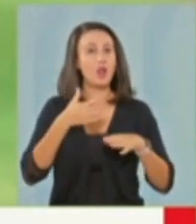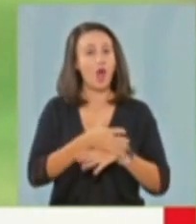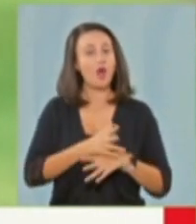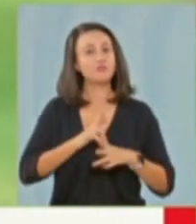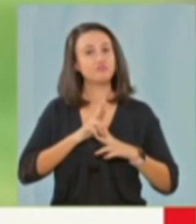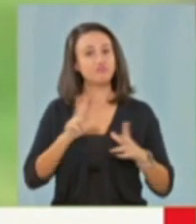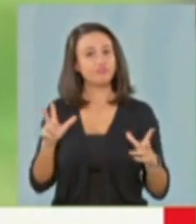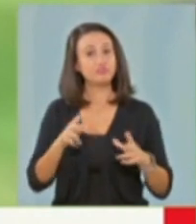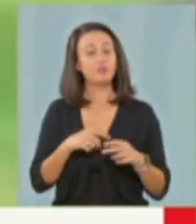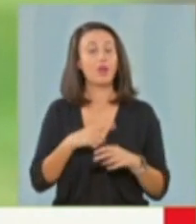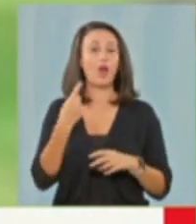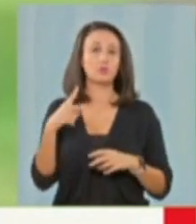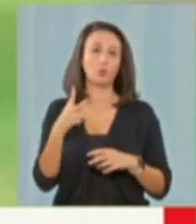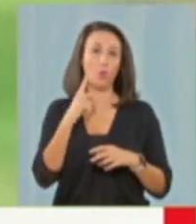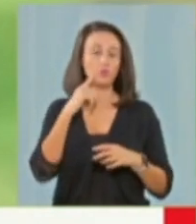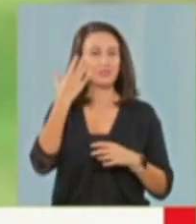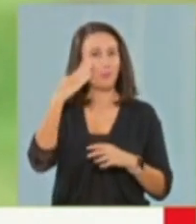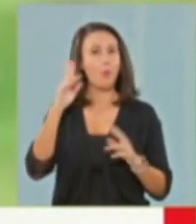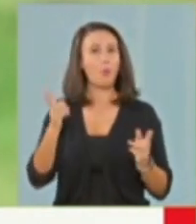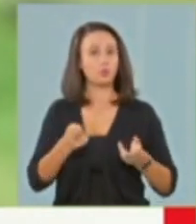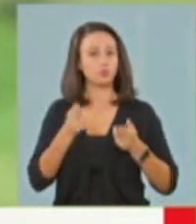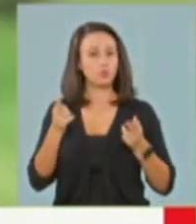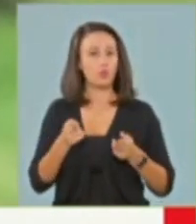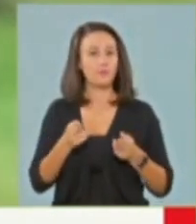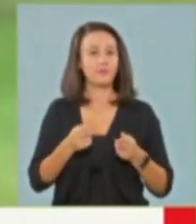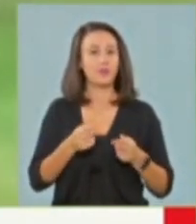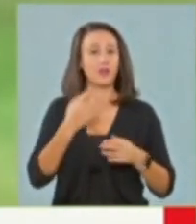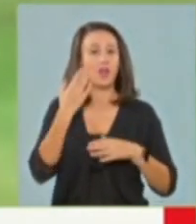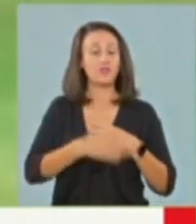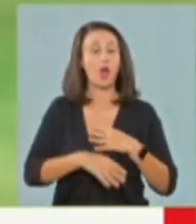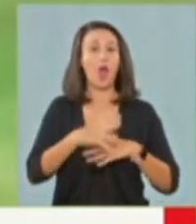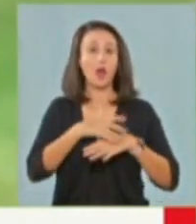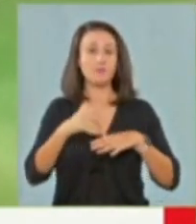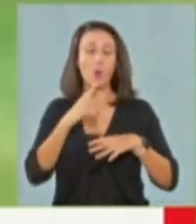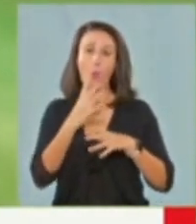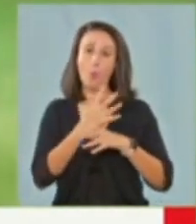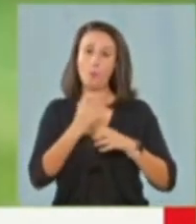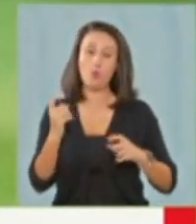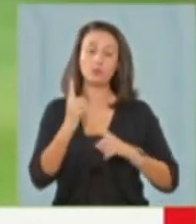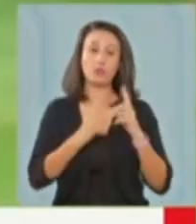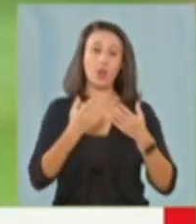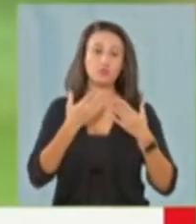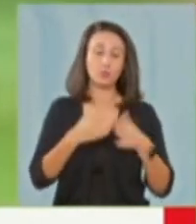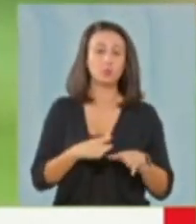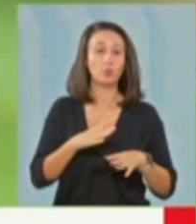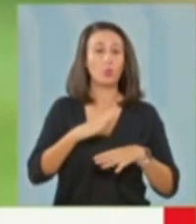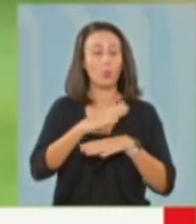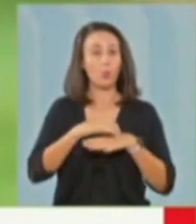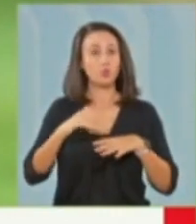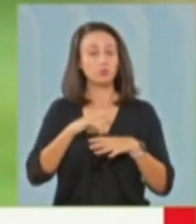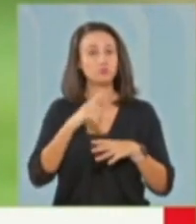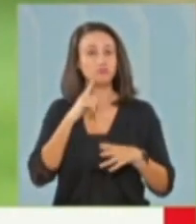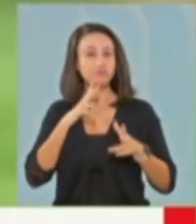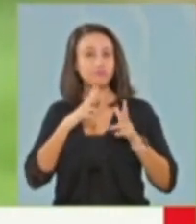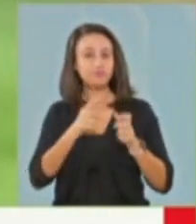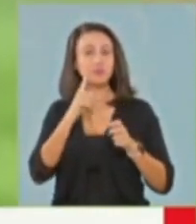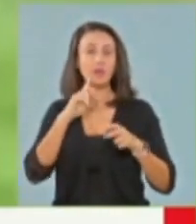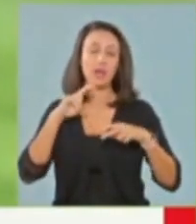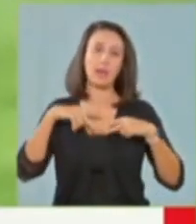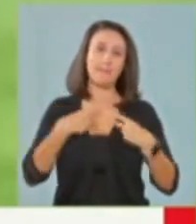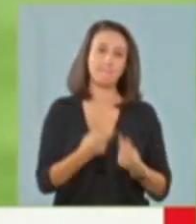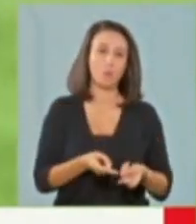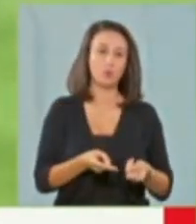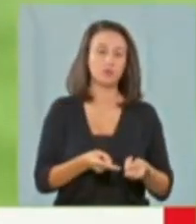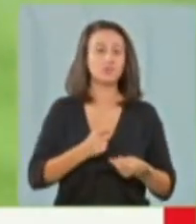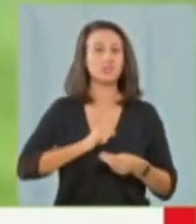Agonie iar alți doi au scăpat ceva mai ușor intru în final animalul a fost ucis de șeniletă lor sunt puse strunga lizat acesta a revenit pe